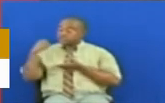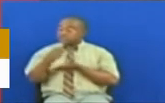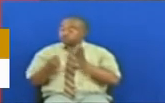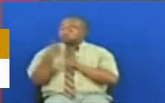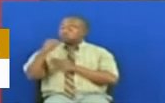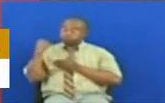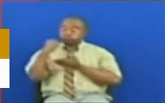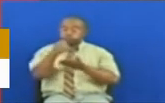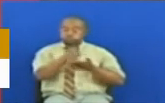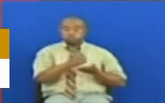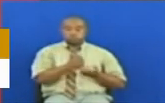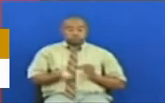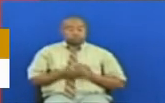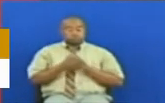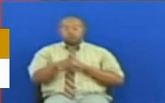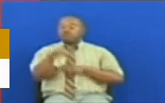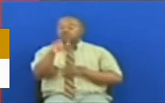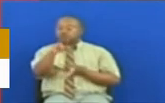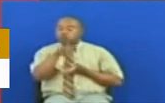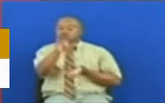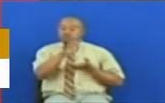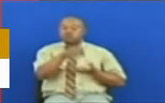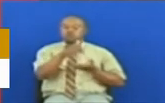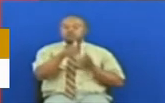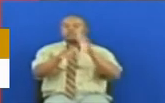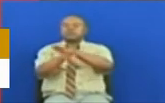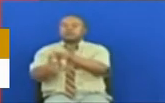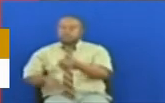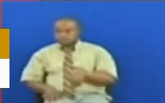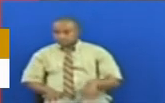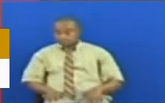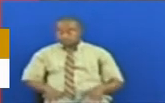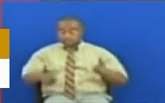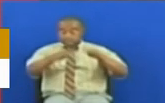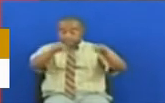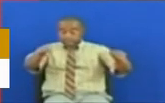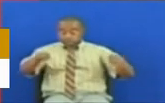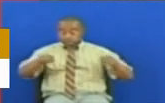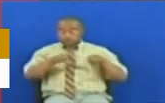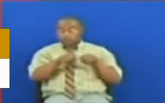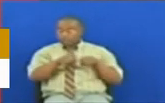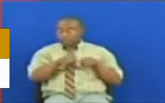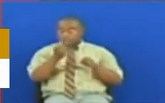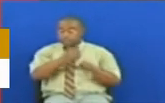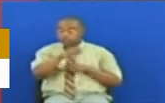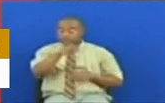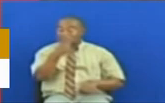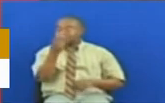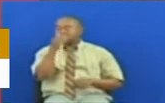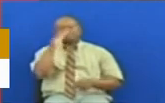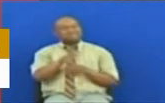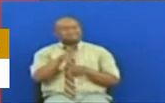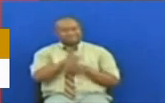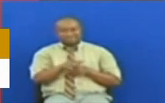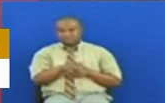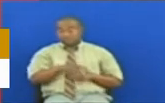hii potential. Potential hii ni kubwa. Square kilomita 200,000 ni nyingi mno kwa sisi